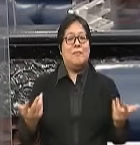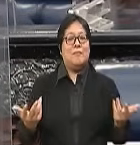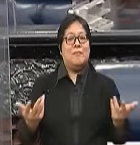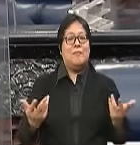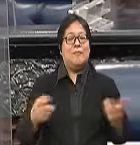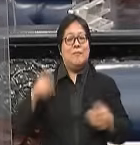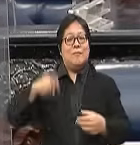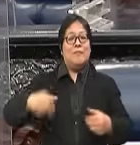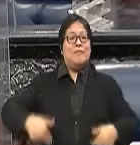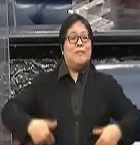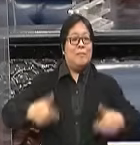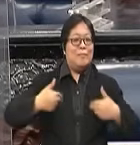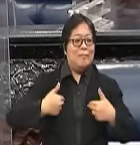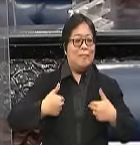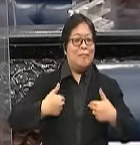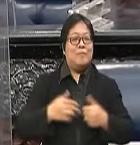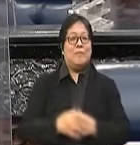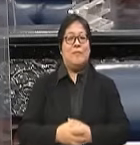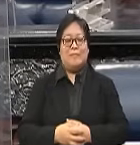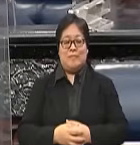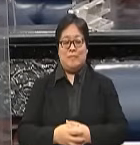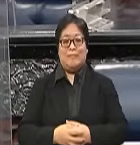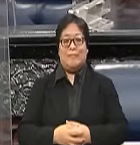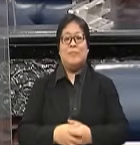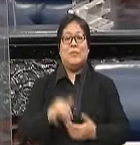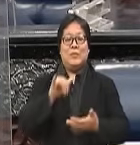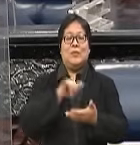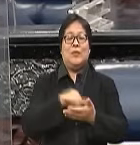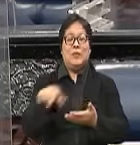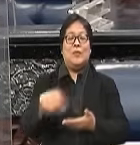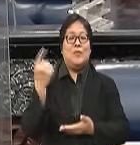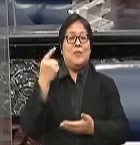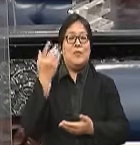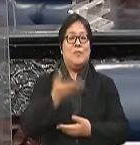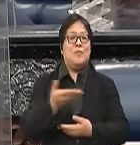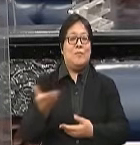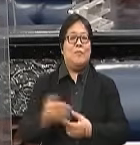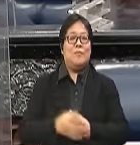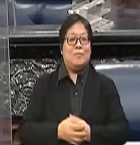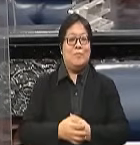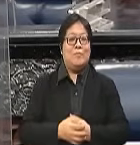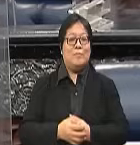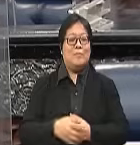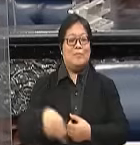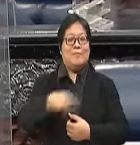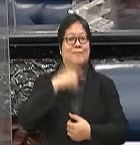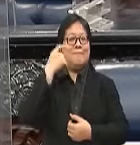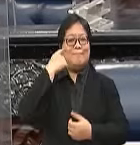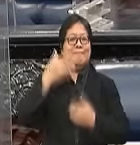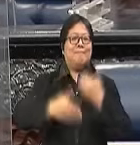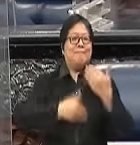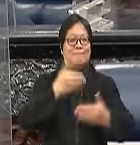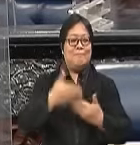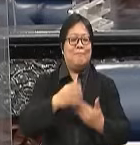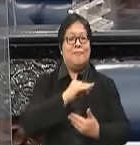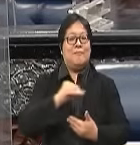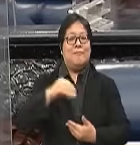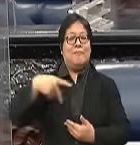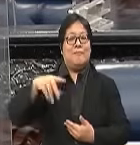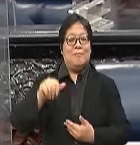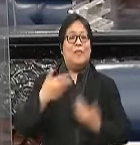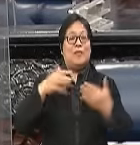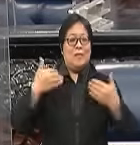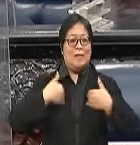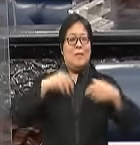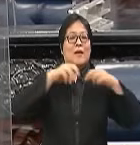keperluan kehidupan itu ada satu kg yang sedang dipikirkan dan sebenarnya GPP dah